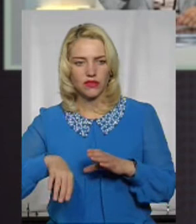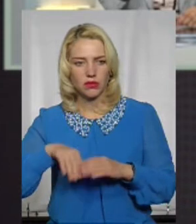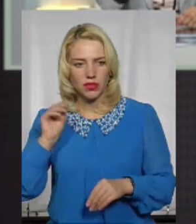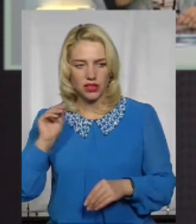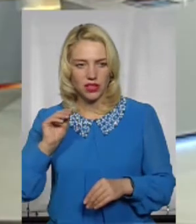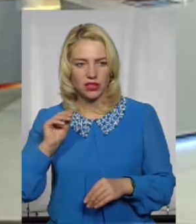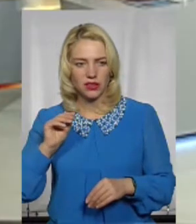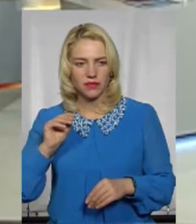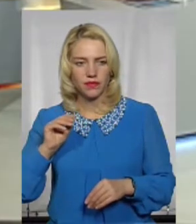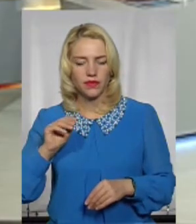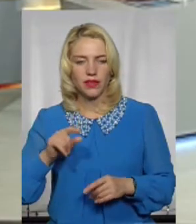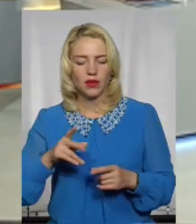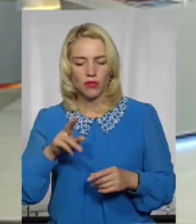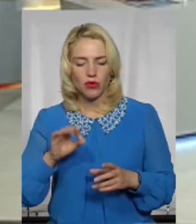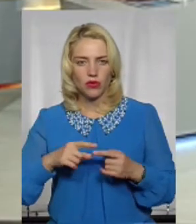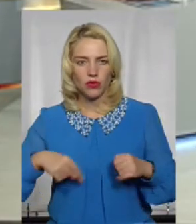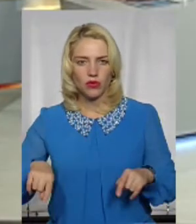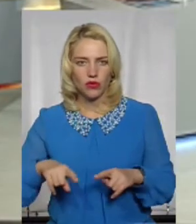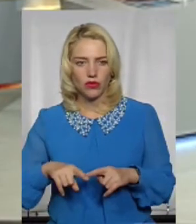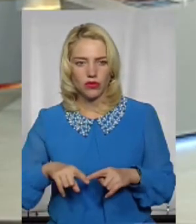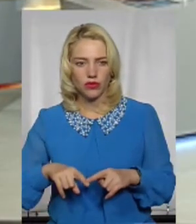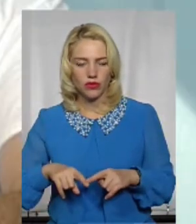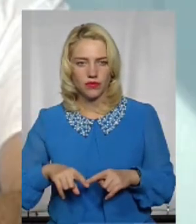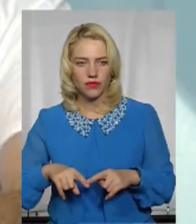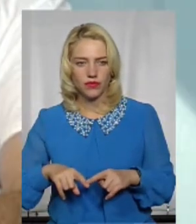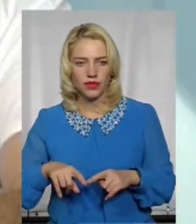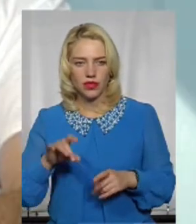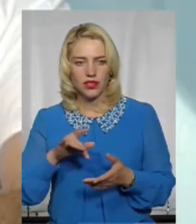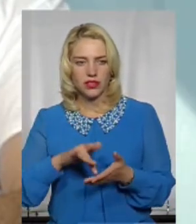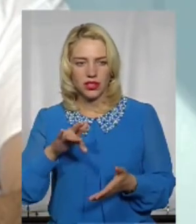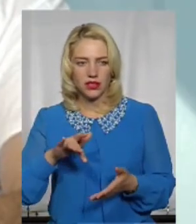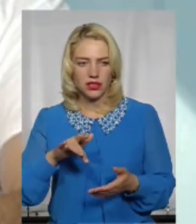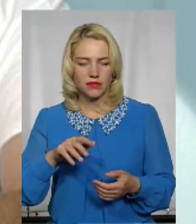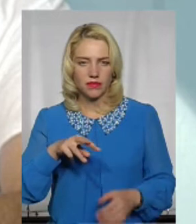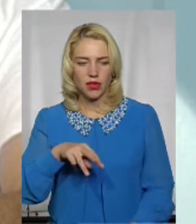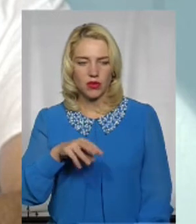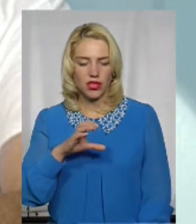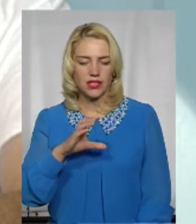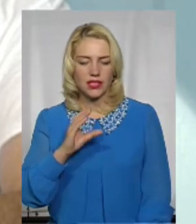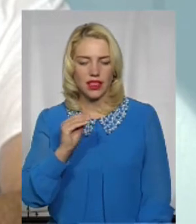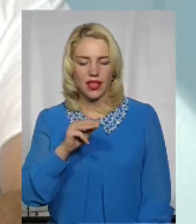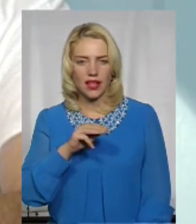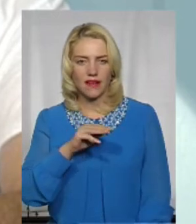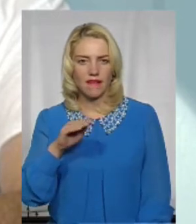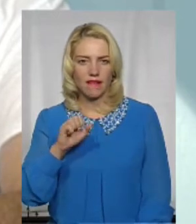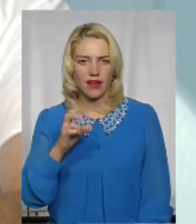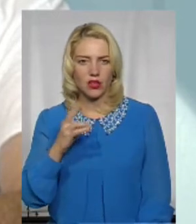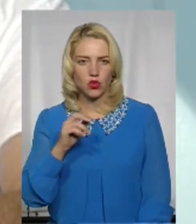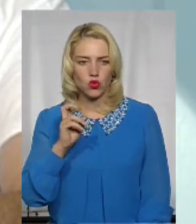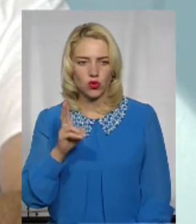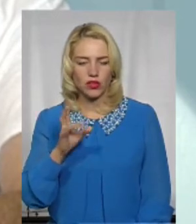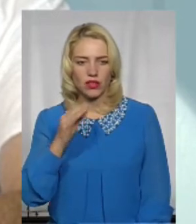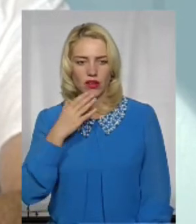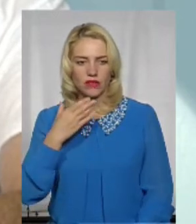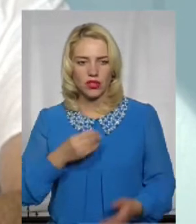вибраний по округу, точно не пам'ятаю якому, але по центру Микола Стефанчук, на одній